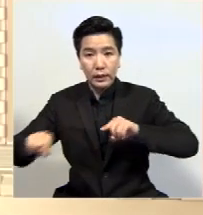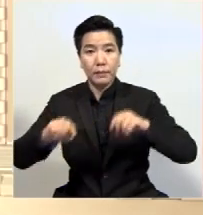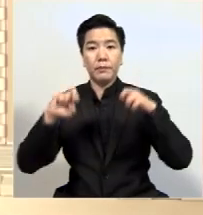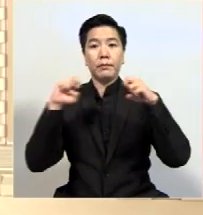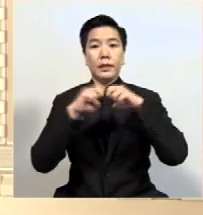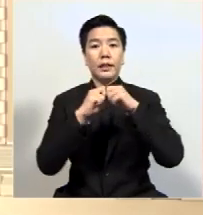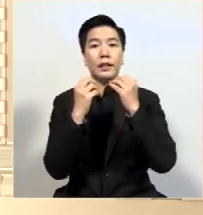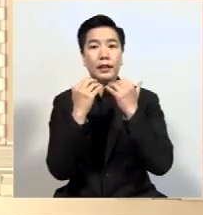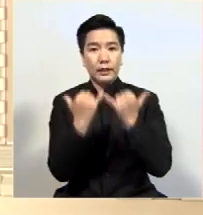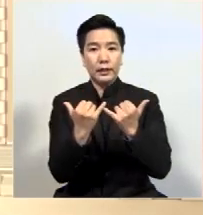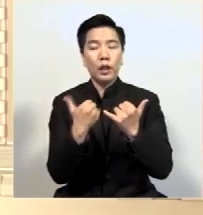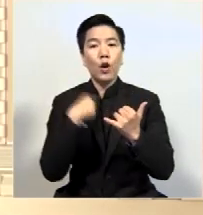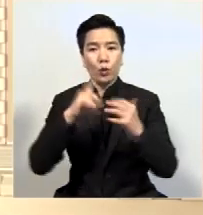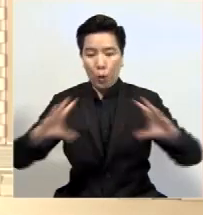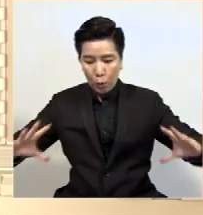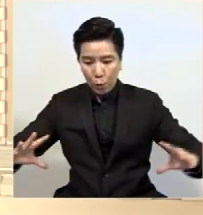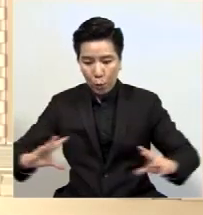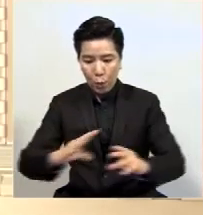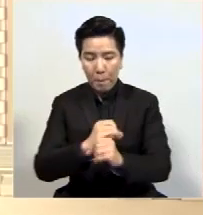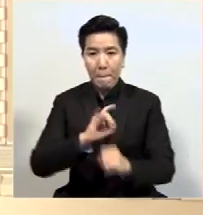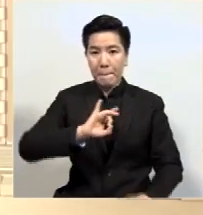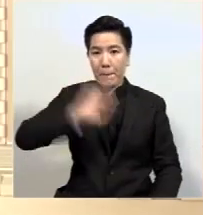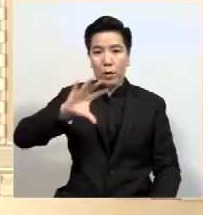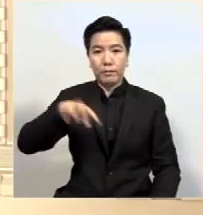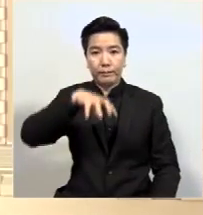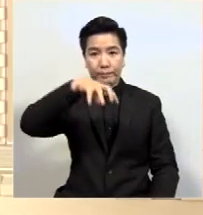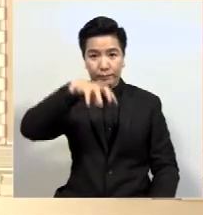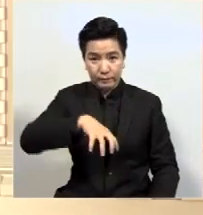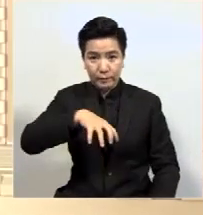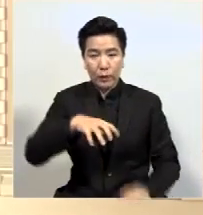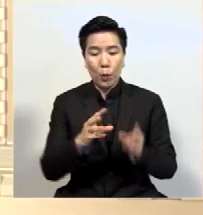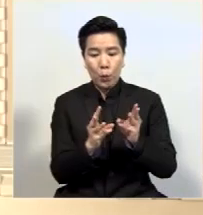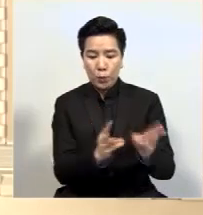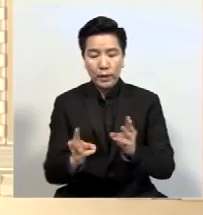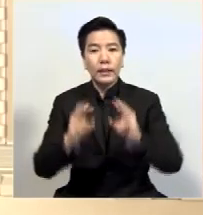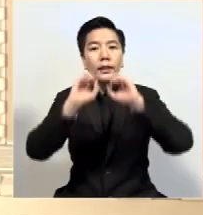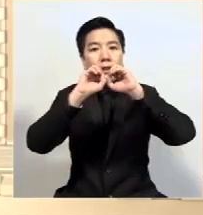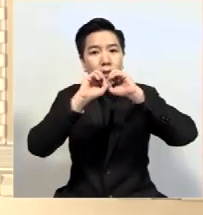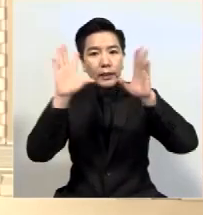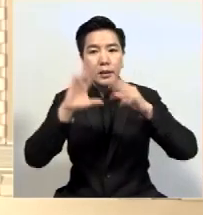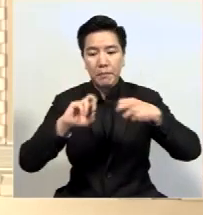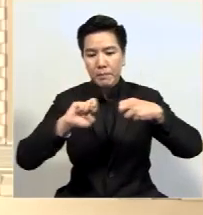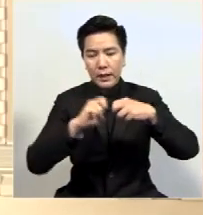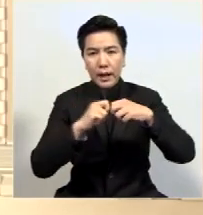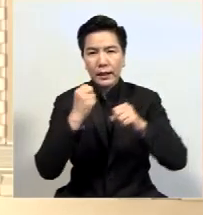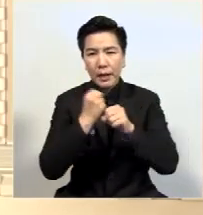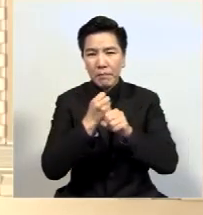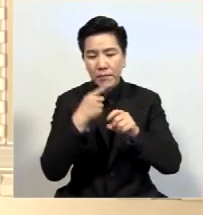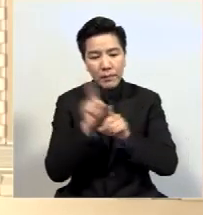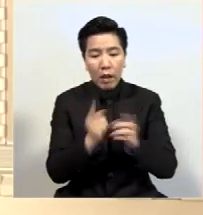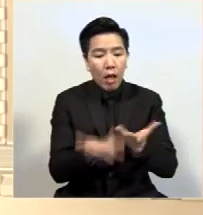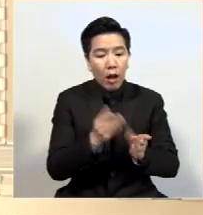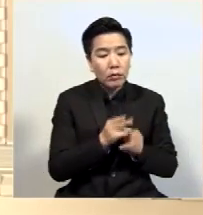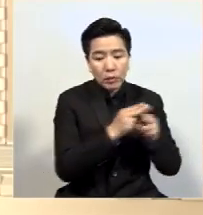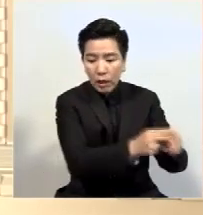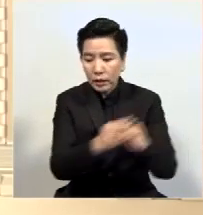เช่นนี้เราจำเป็นต้องรวมศูนย์สั่งการไว้ที่เดียวเพื่อจะกำหนดแนวทางที่ชัดเจนและขจัดปัญหาการทำงานแบบต่างคนต่